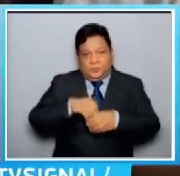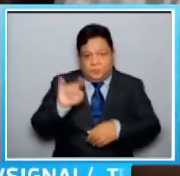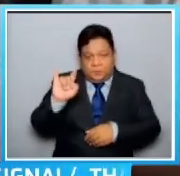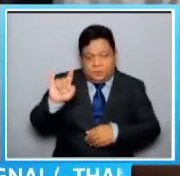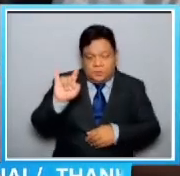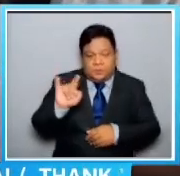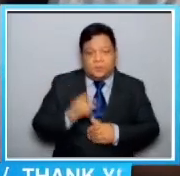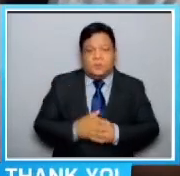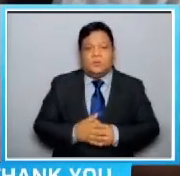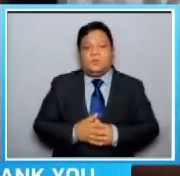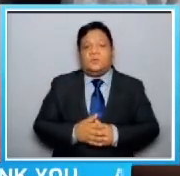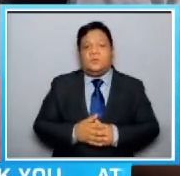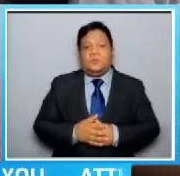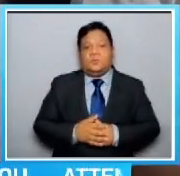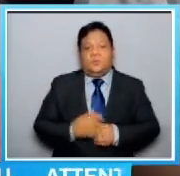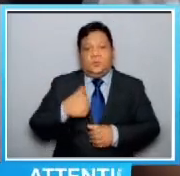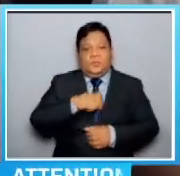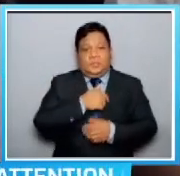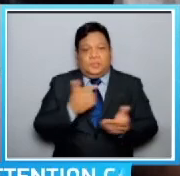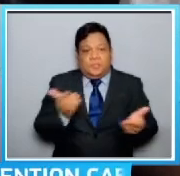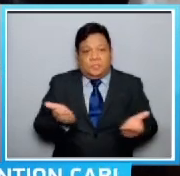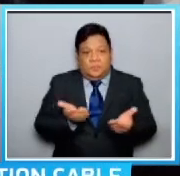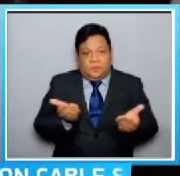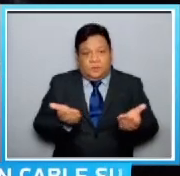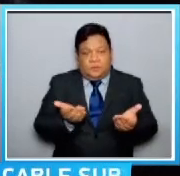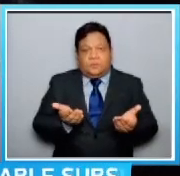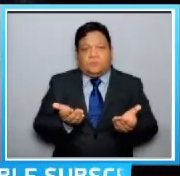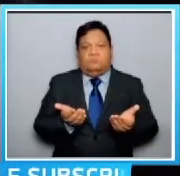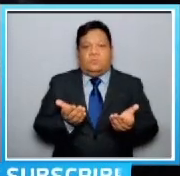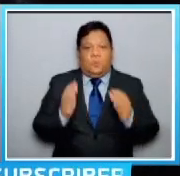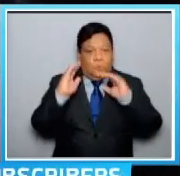Nandito na naman tayo at sana ay